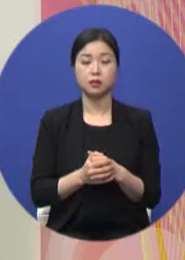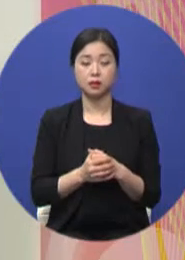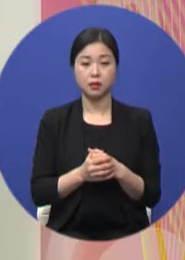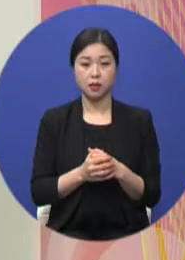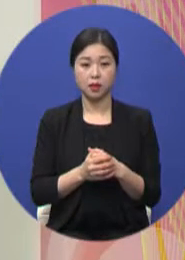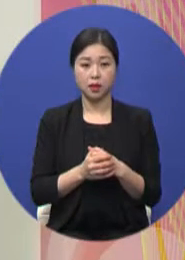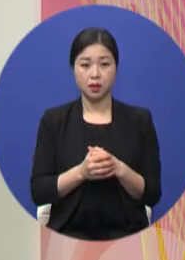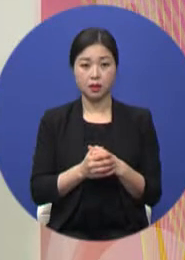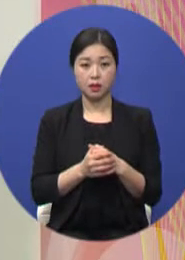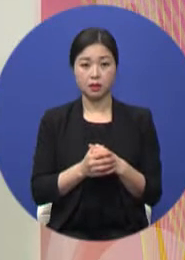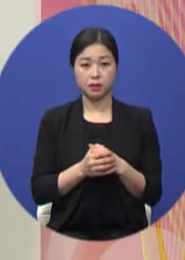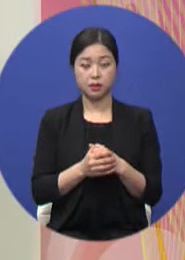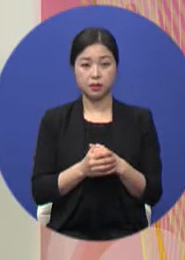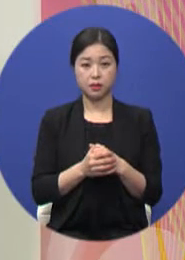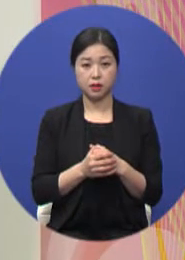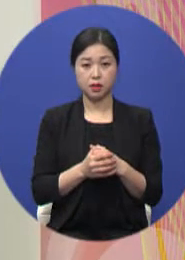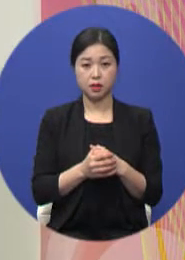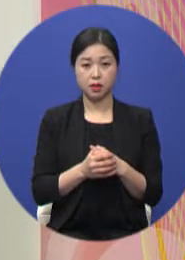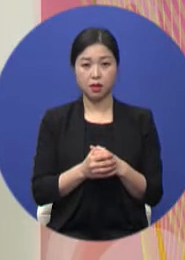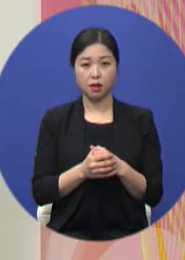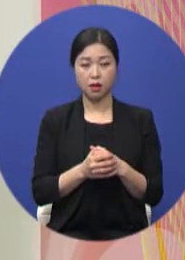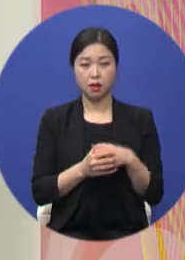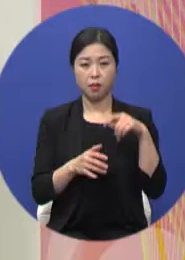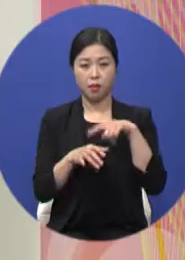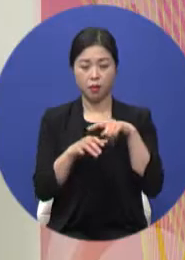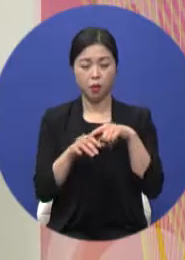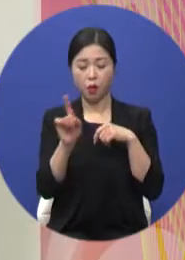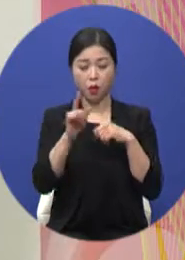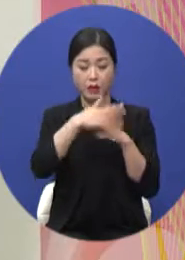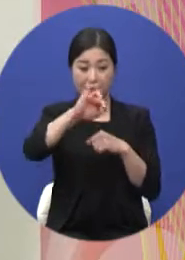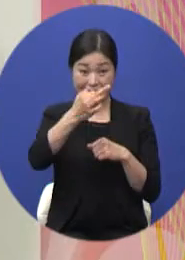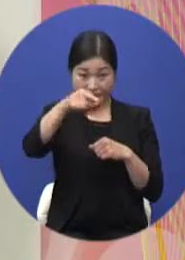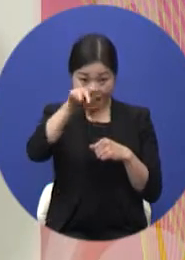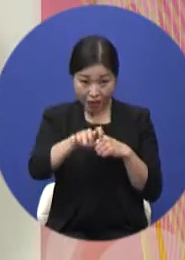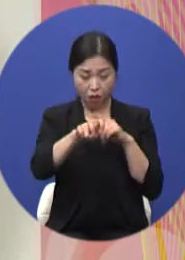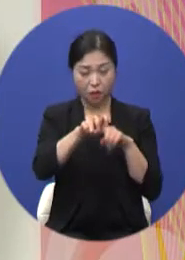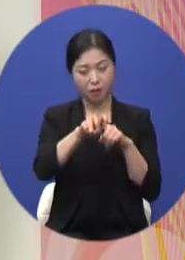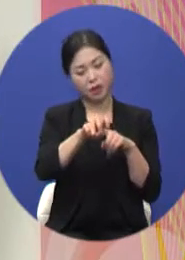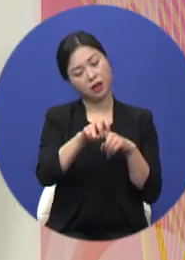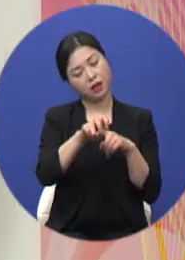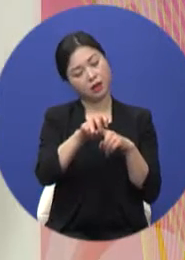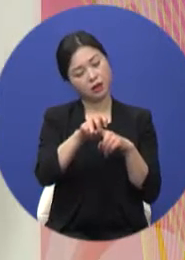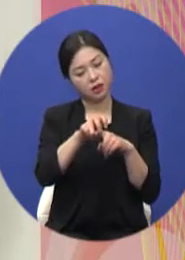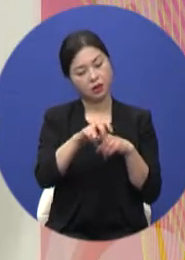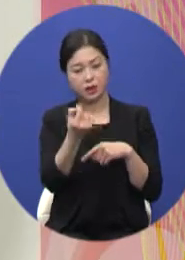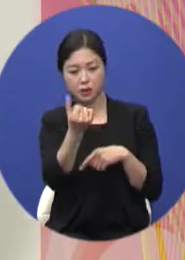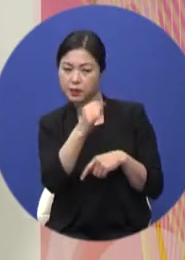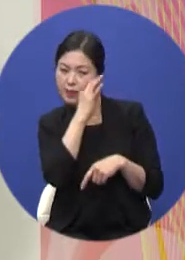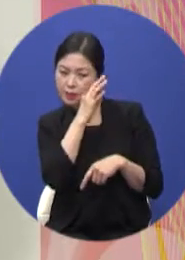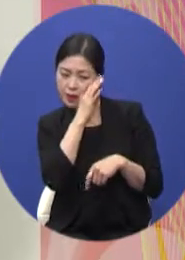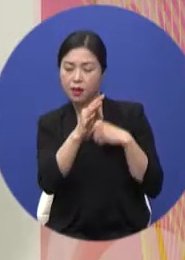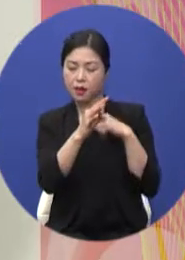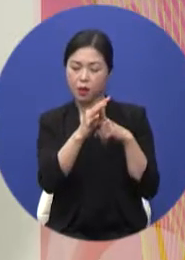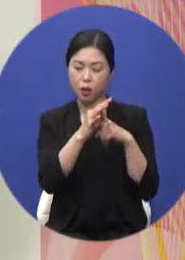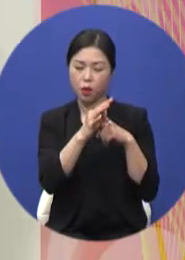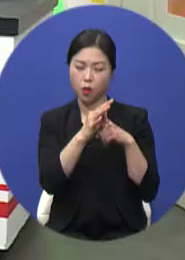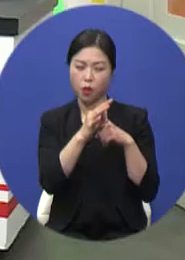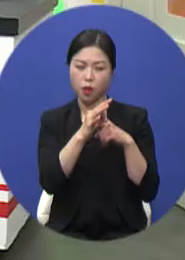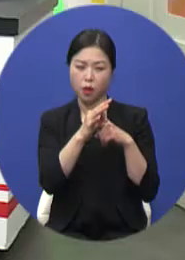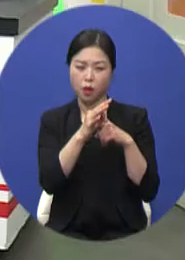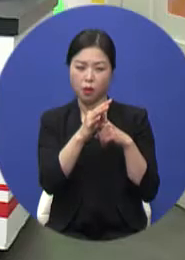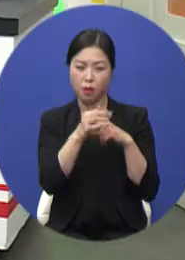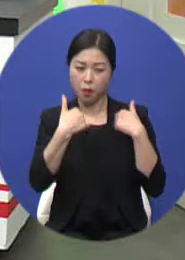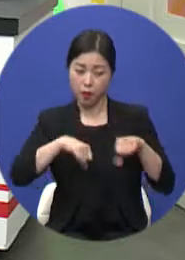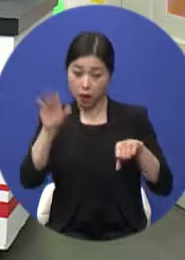질염의 증상이 생겼을 때는 바로 산부인과를 찾아가야 돼요. 창피하다 마시고 아까도 얘기하다 말았는데 원장님 얘기하신 대로 산부인과 못 가는 경우